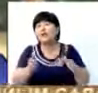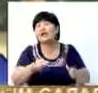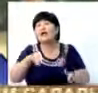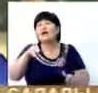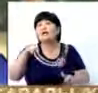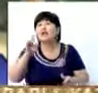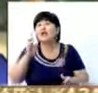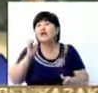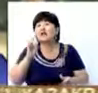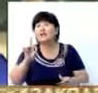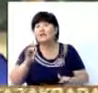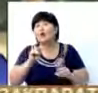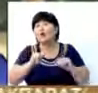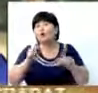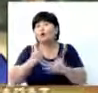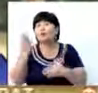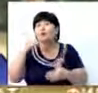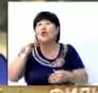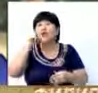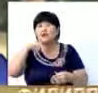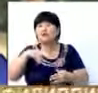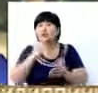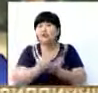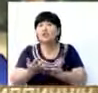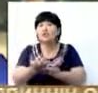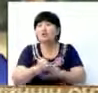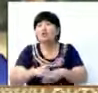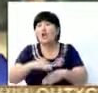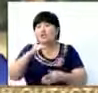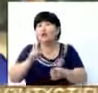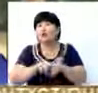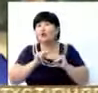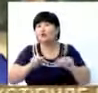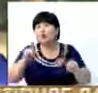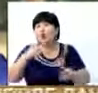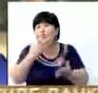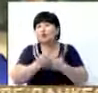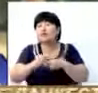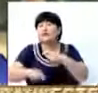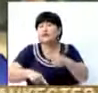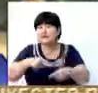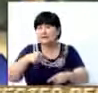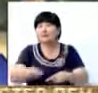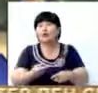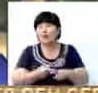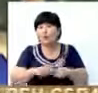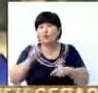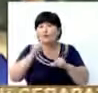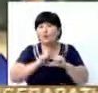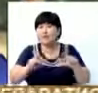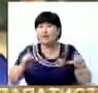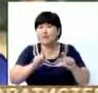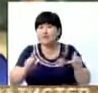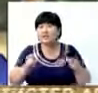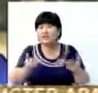тренер ұстаздарымыз бар, бұрыннан тәжірибесі бар, жинақталған ұстаздар. Олар да өз кезегінде осы мектептерде